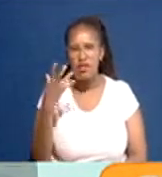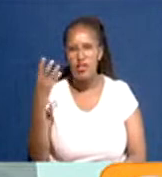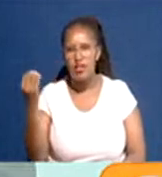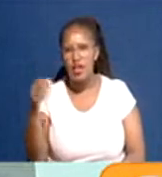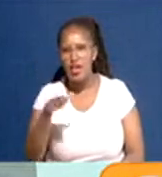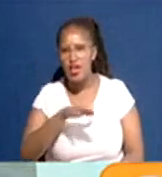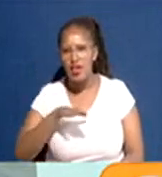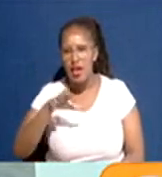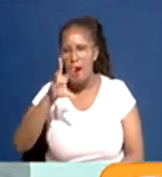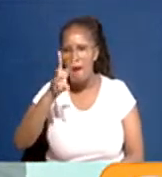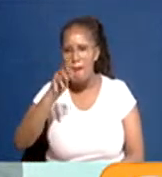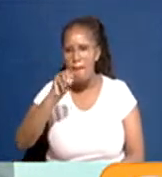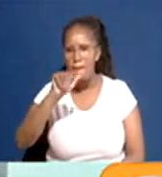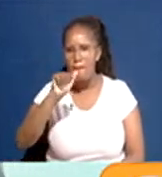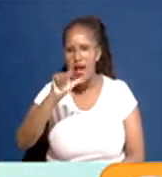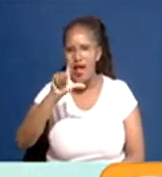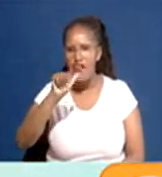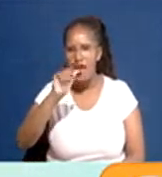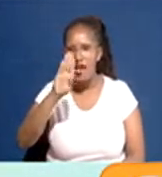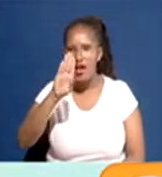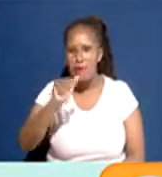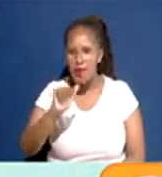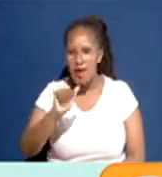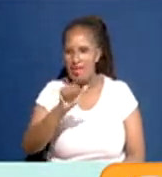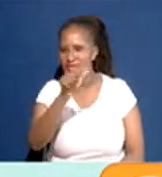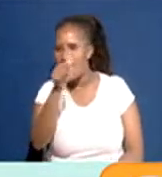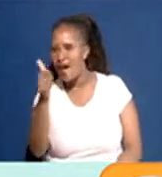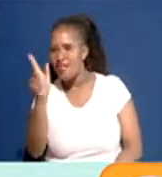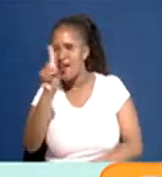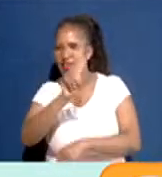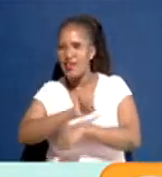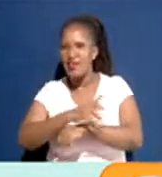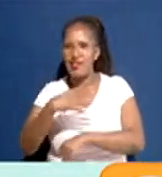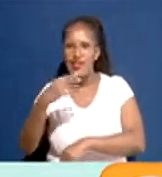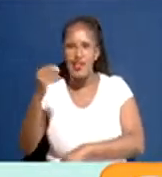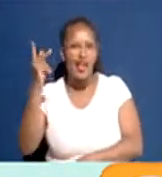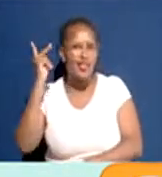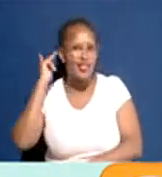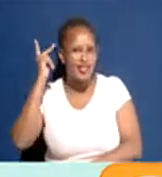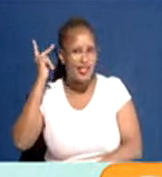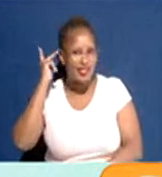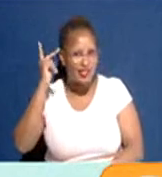Malava, siku hiyo ingine nilikuwa Kisii,